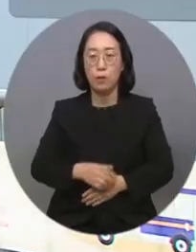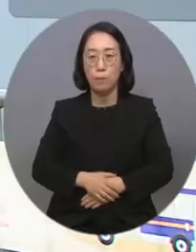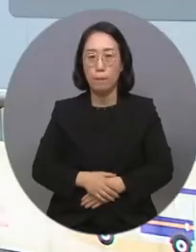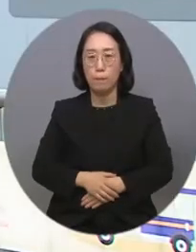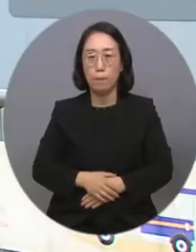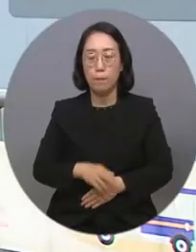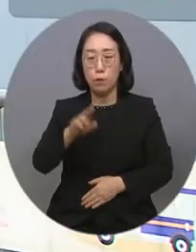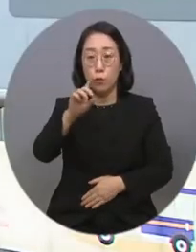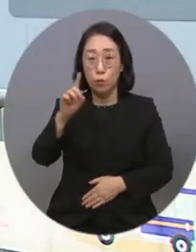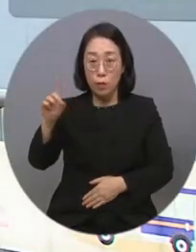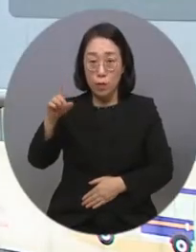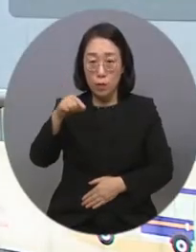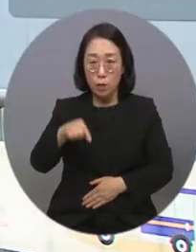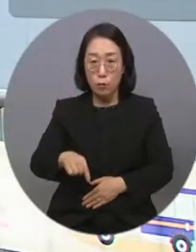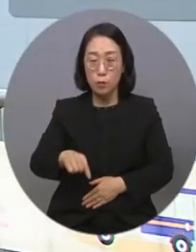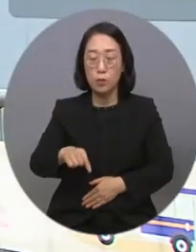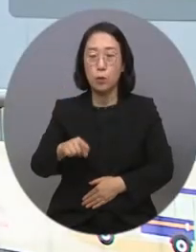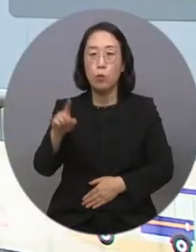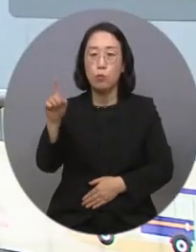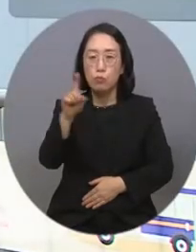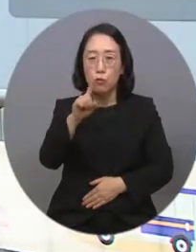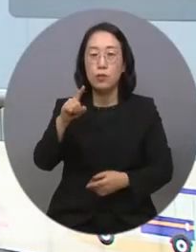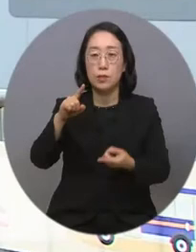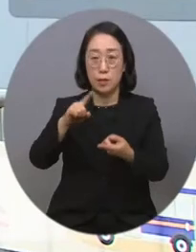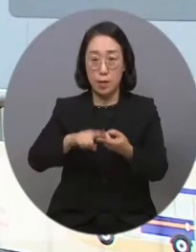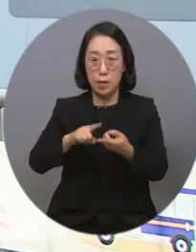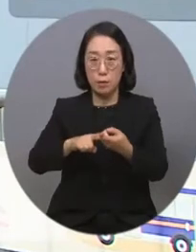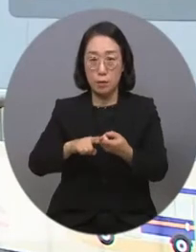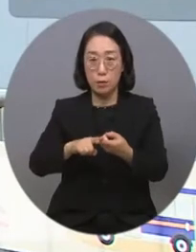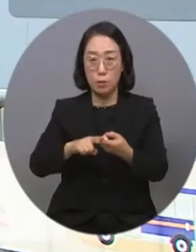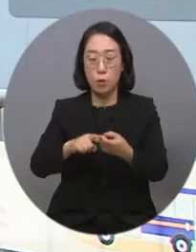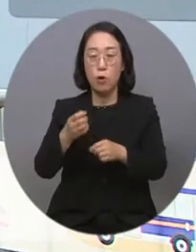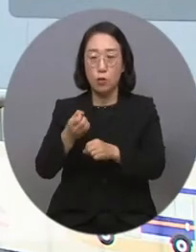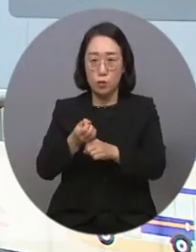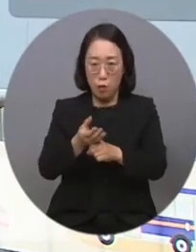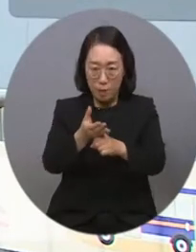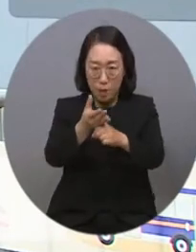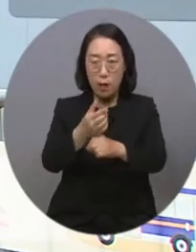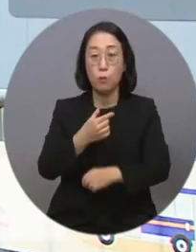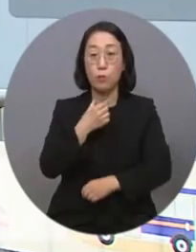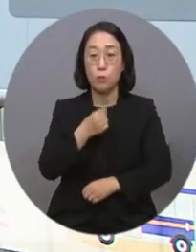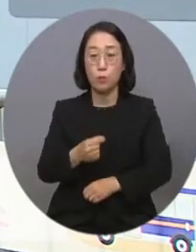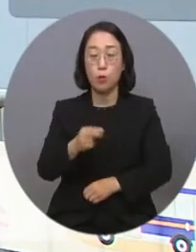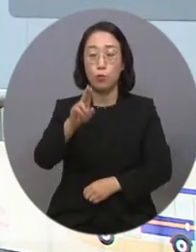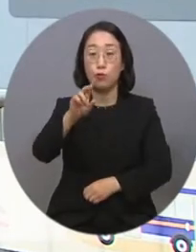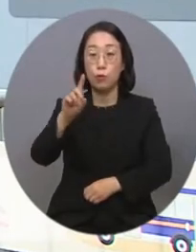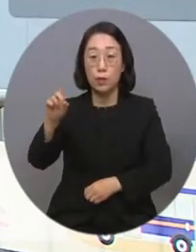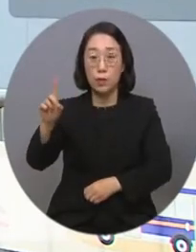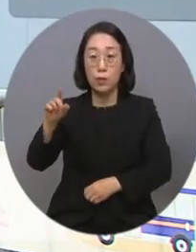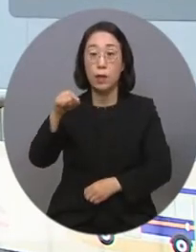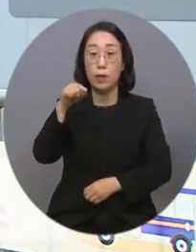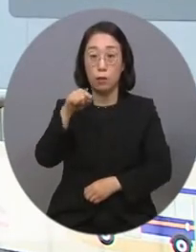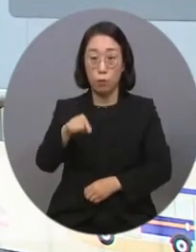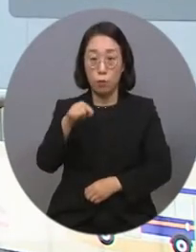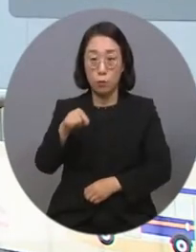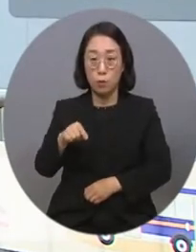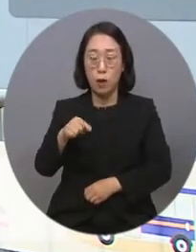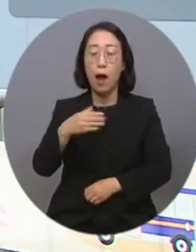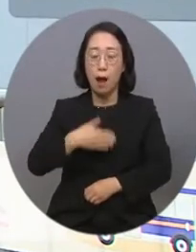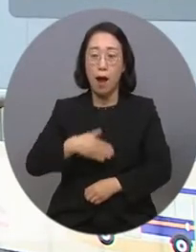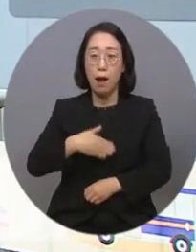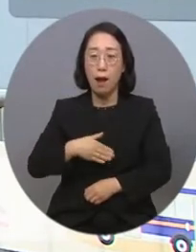유니버셜 디자인이 무엇인지에 대한 부분을 전달 해 드리고 싶어요 이게 유니버샬 디자인이라는 것을 알고는